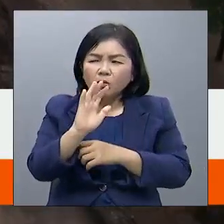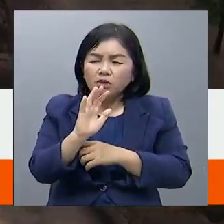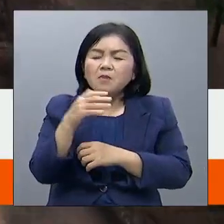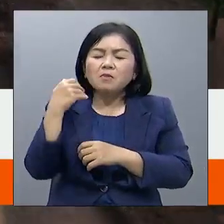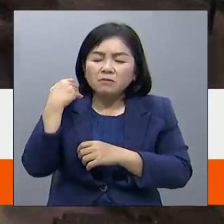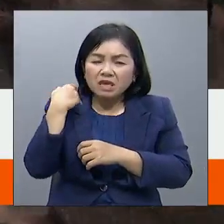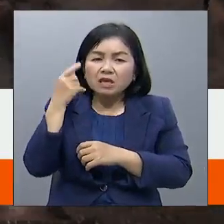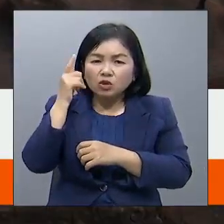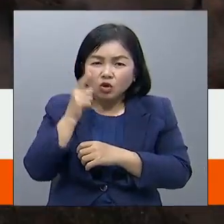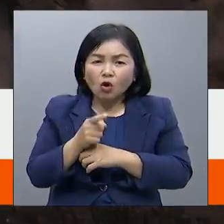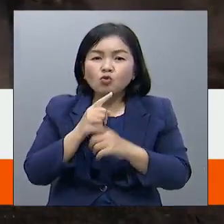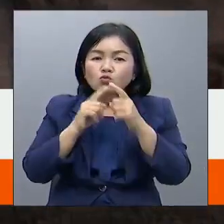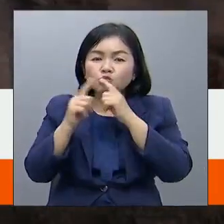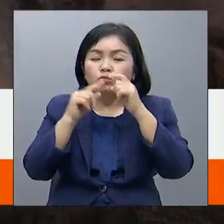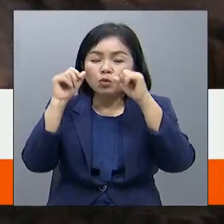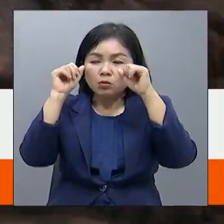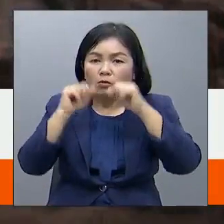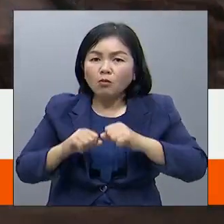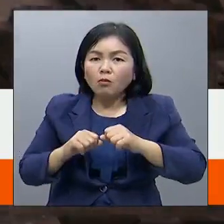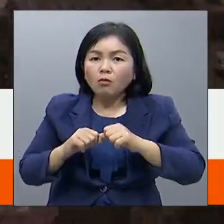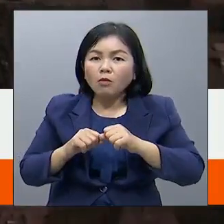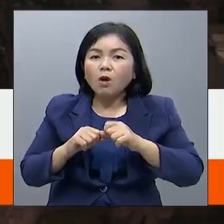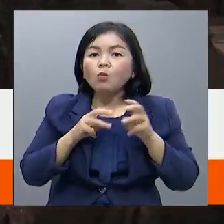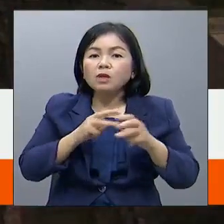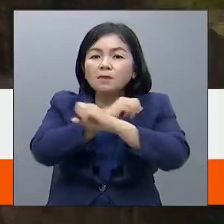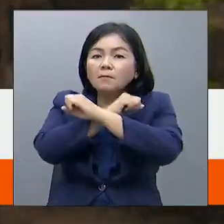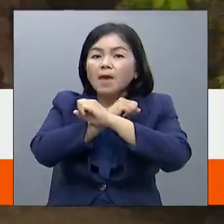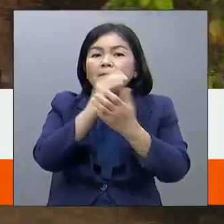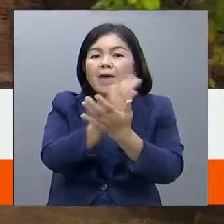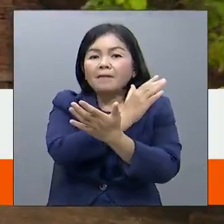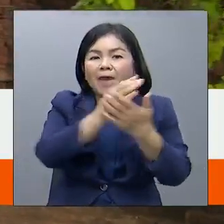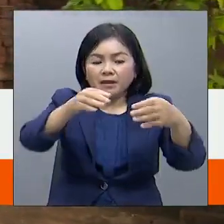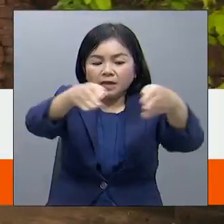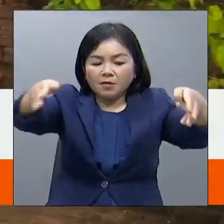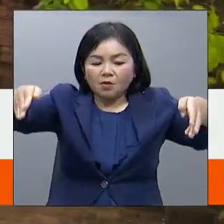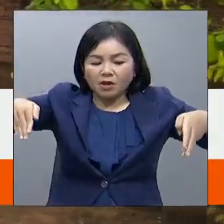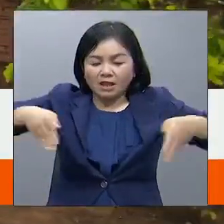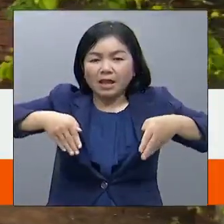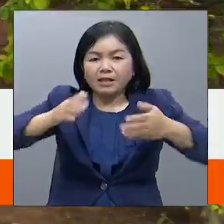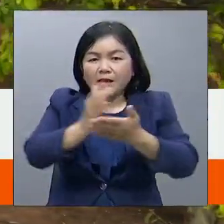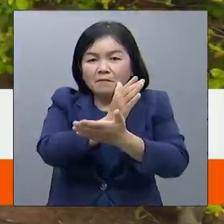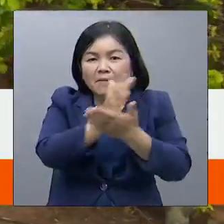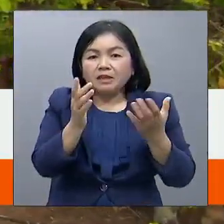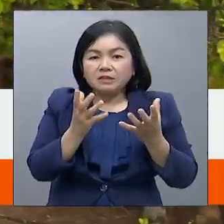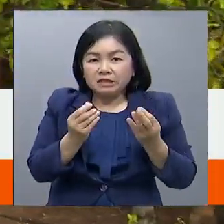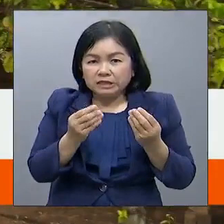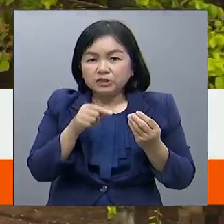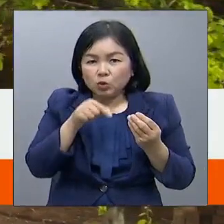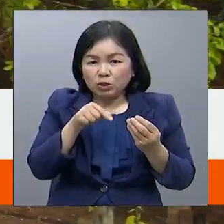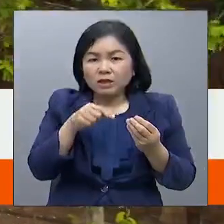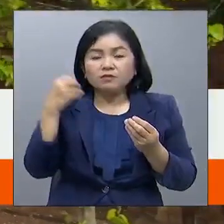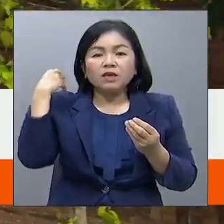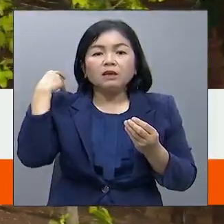ที่จะต้องทำความตกลงกันก็คือการการแนวเขตพื้นที่นะครับผมจะเล่าในหลักการแล้วกันว่า